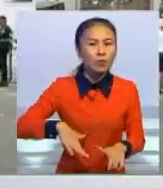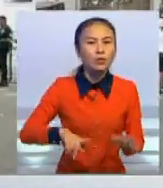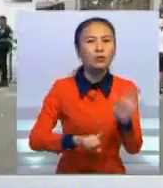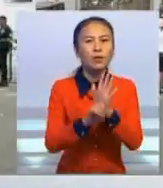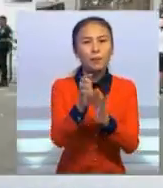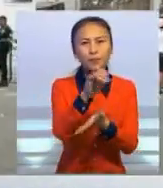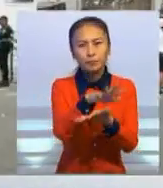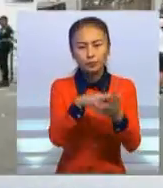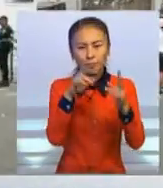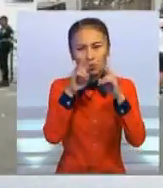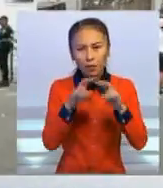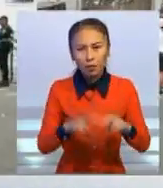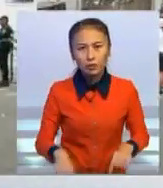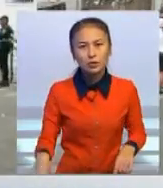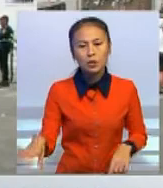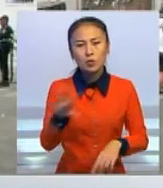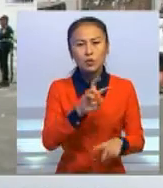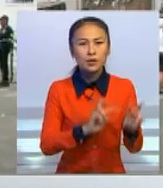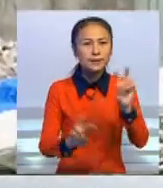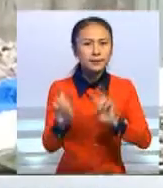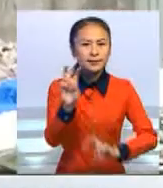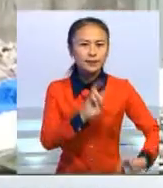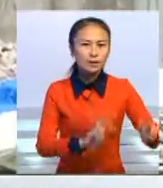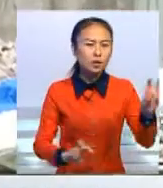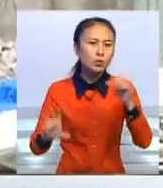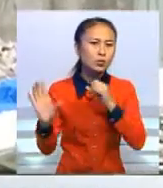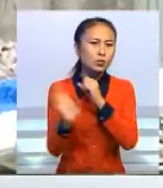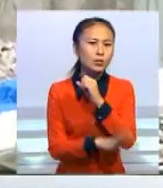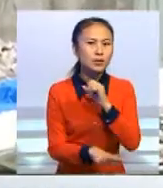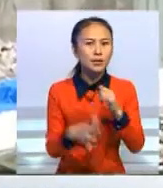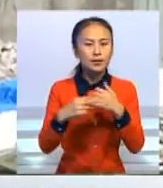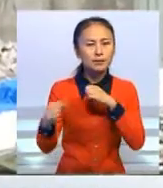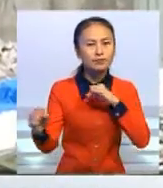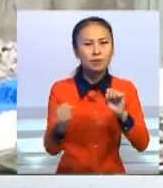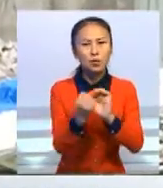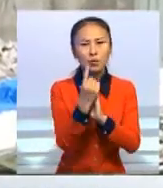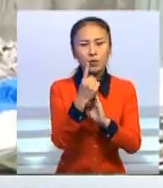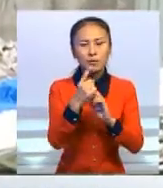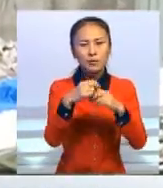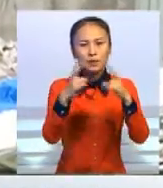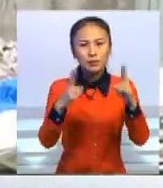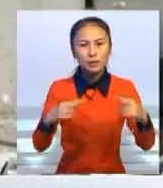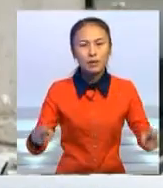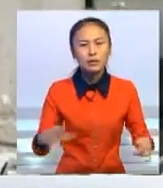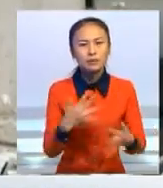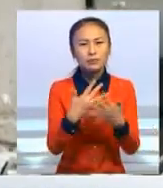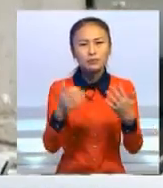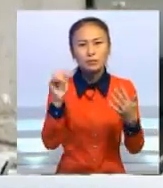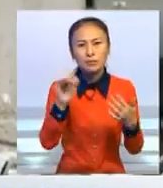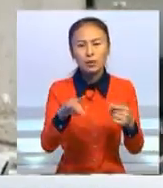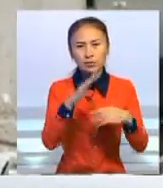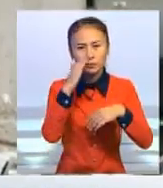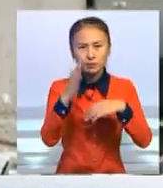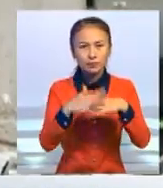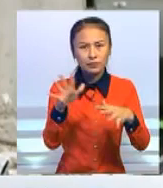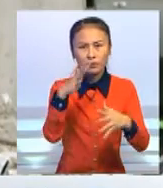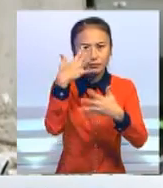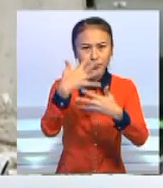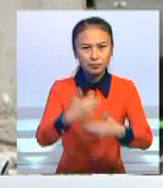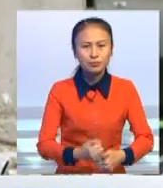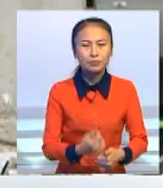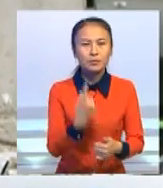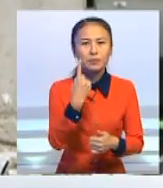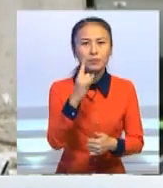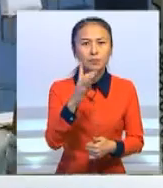билік оның мерзімін созуға мәжбүр болды. Ал соңғы дерекке қарағанда зілзаладан 11 мың ғимарат бүлініп, олардың 1,5 мыңы